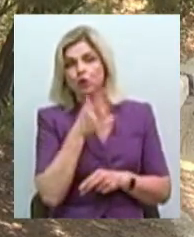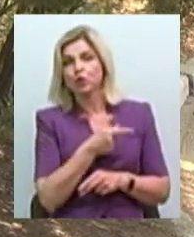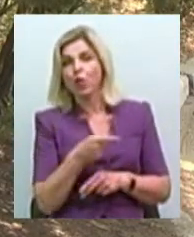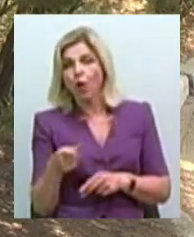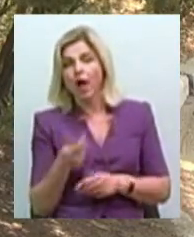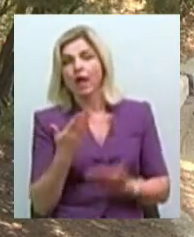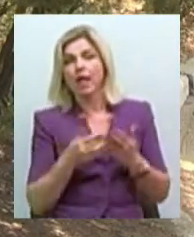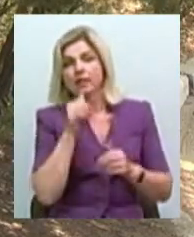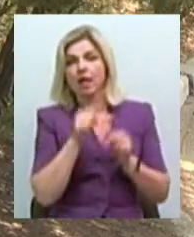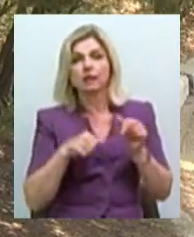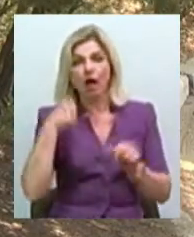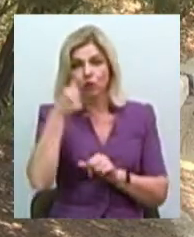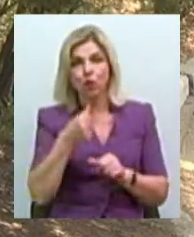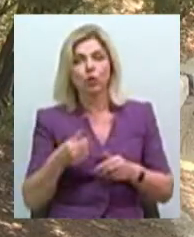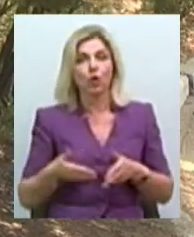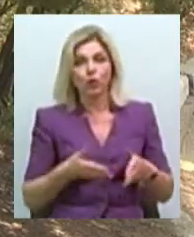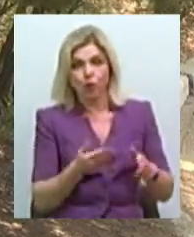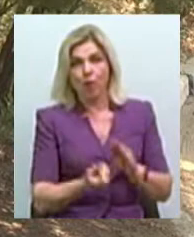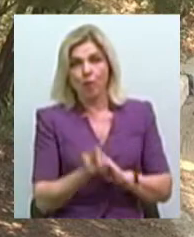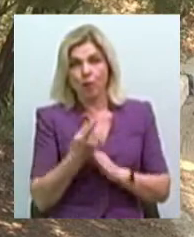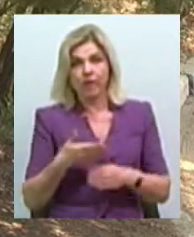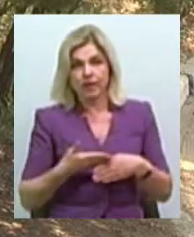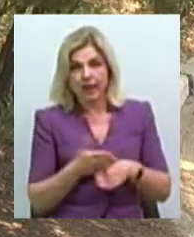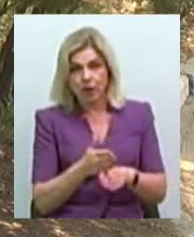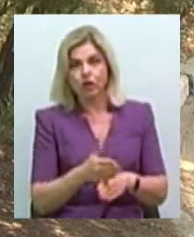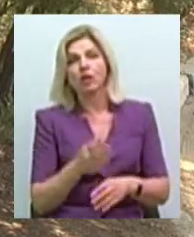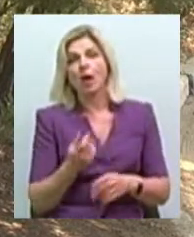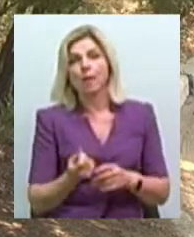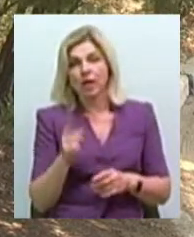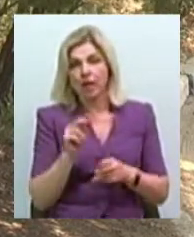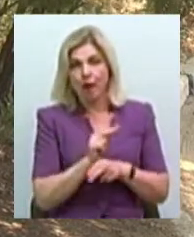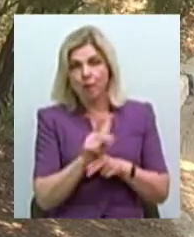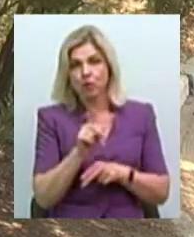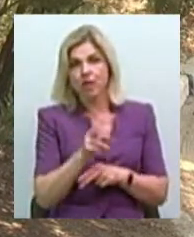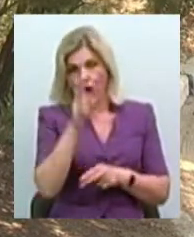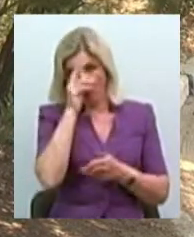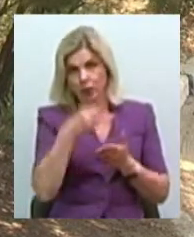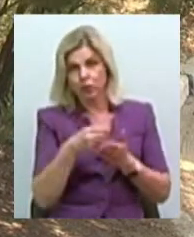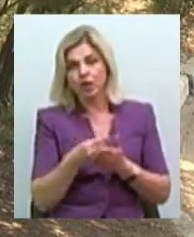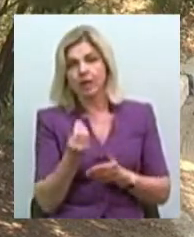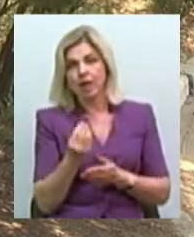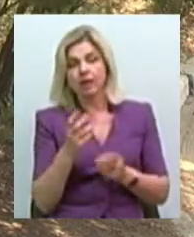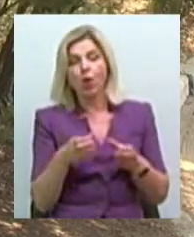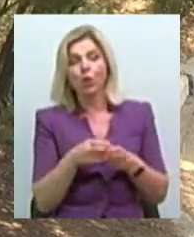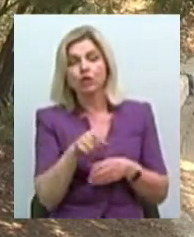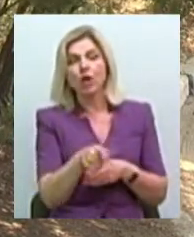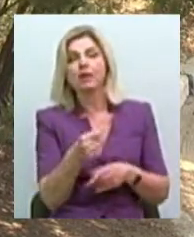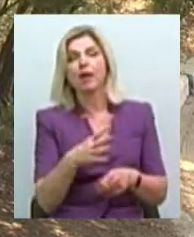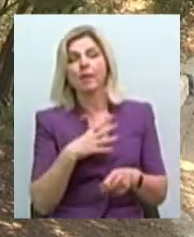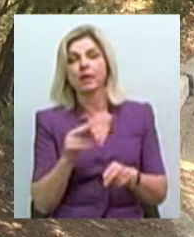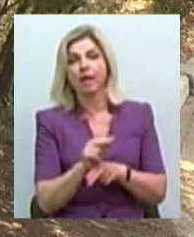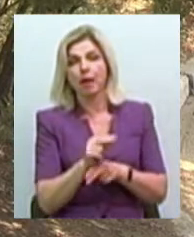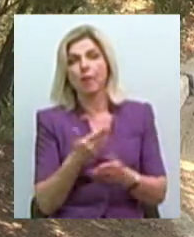року на дорозі виникла тріщина і ремонтується це все за бюджетні кошти, тобто на ділянці дороги, де були поточні ремонти,